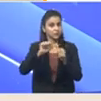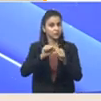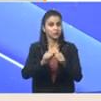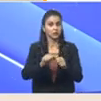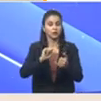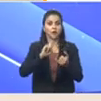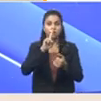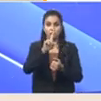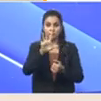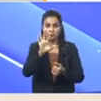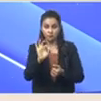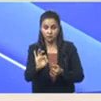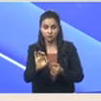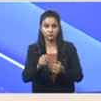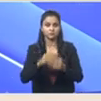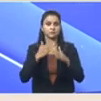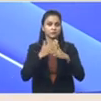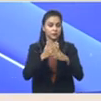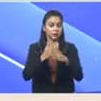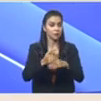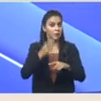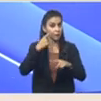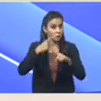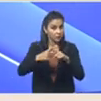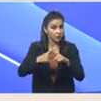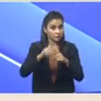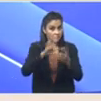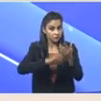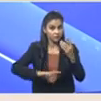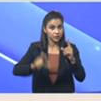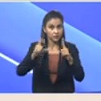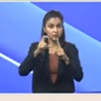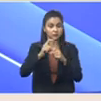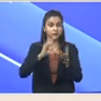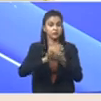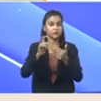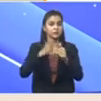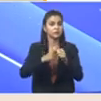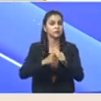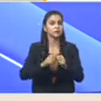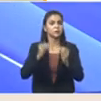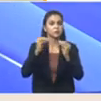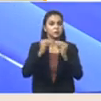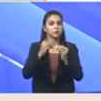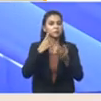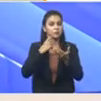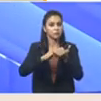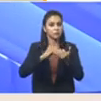#सरदार150 के साथ साझा करें और धरती आबा बिरसा मुंडा की प्रेरणाओं को